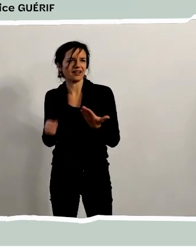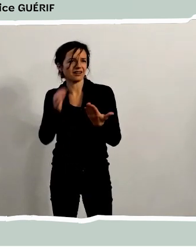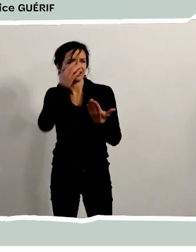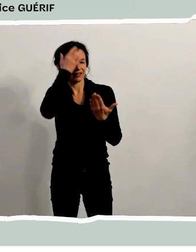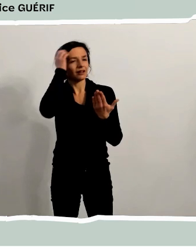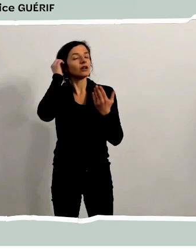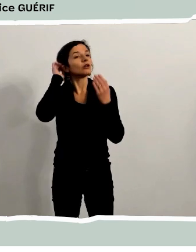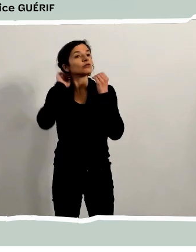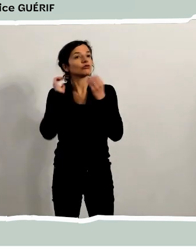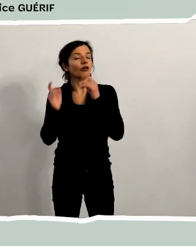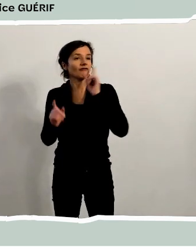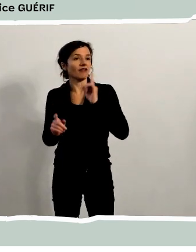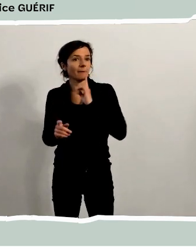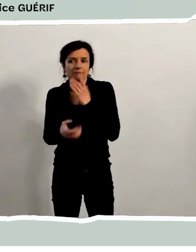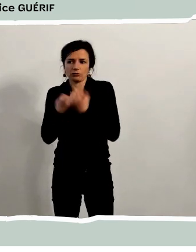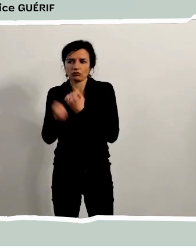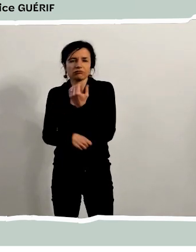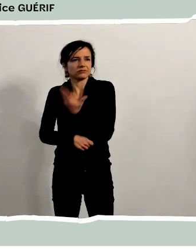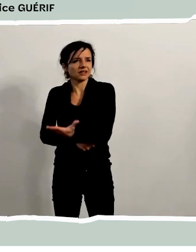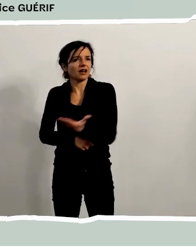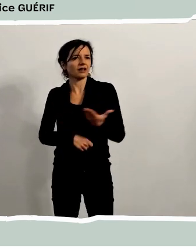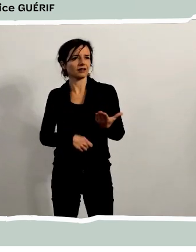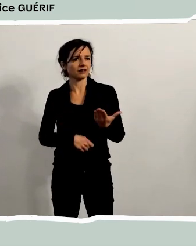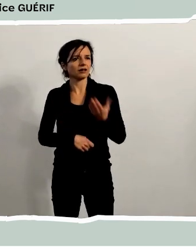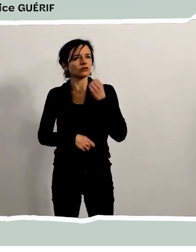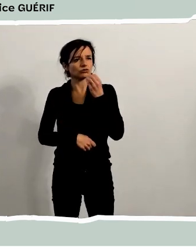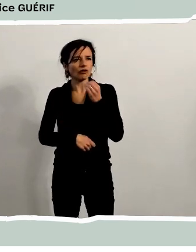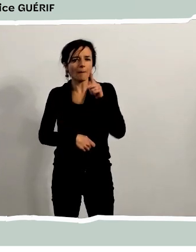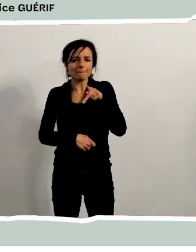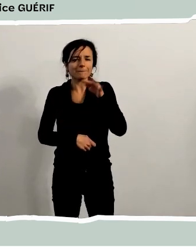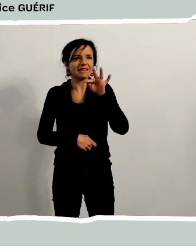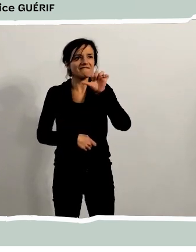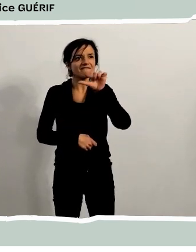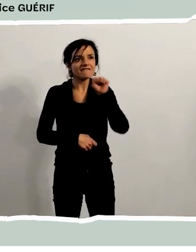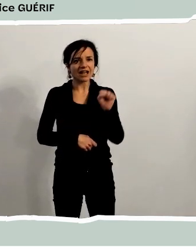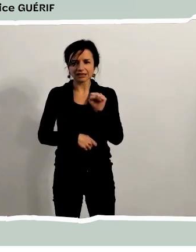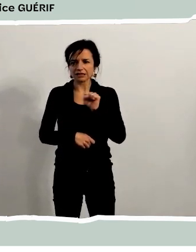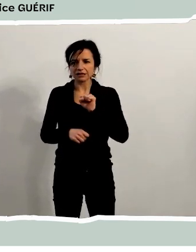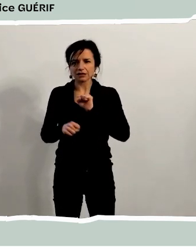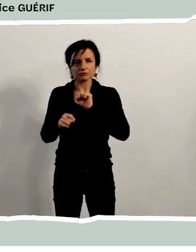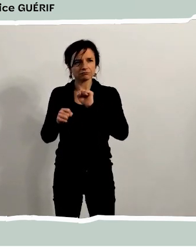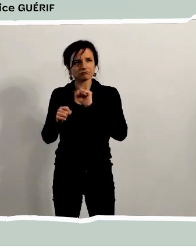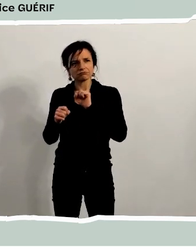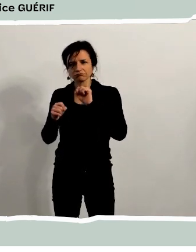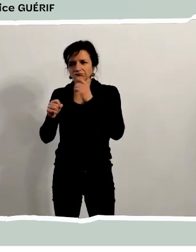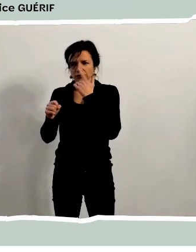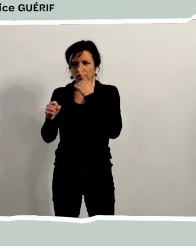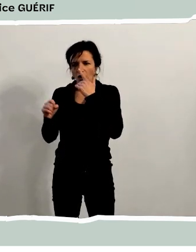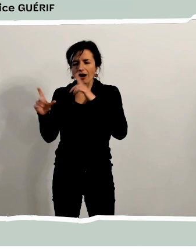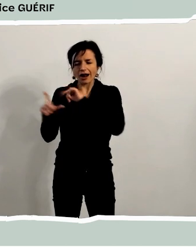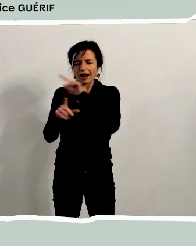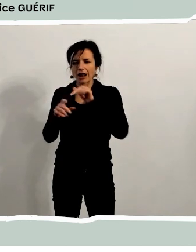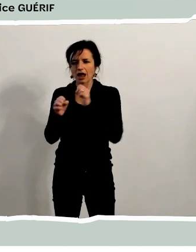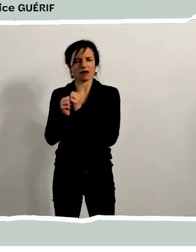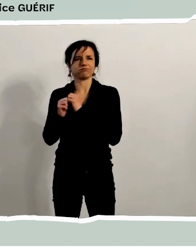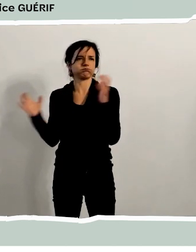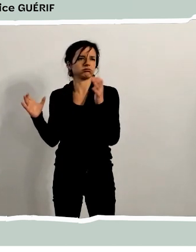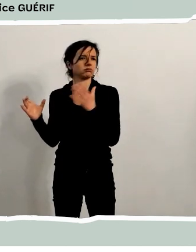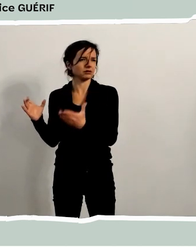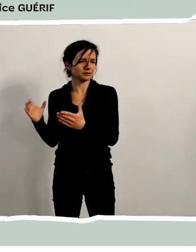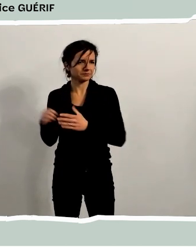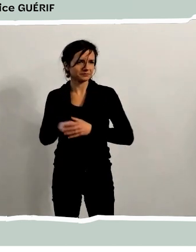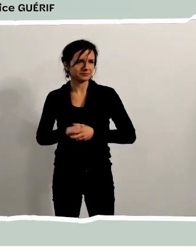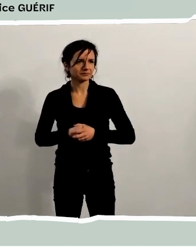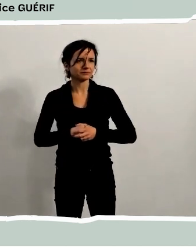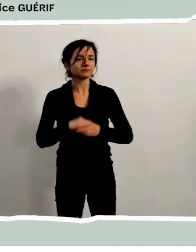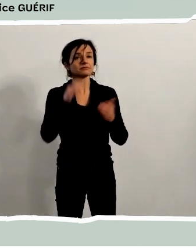syndrome des ovaires polykystiques, on retrouve ces PFAS en quantité plus importante. Et puis enfin, parce qu'on